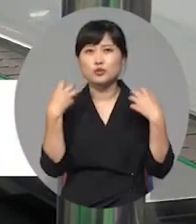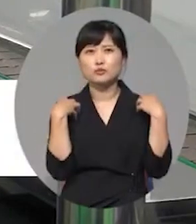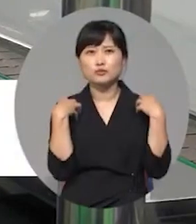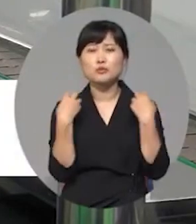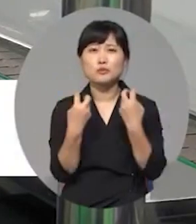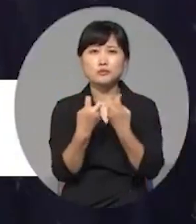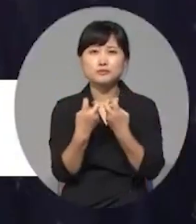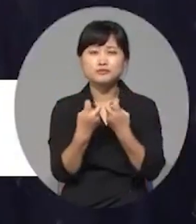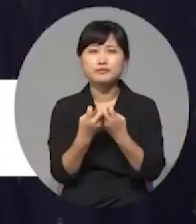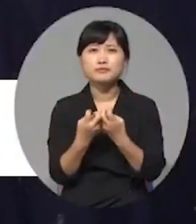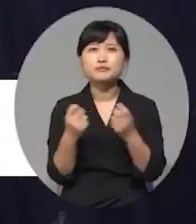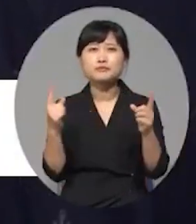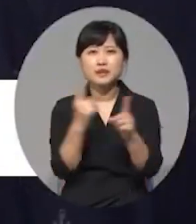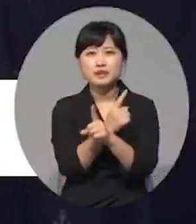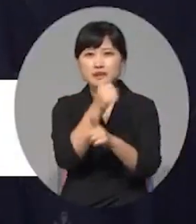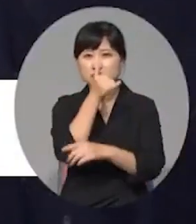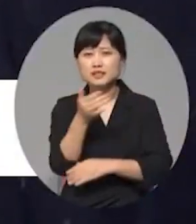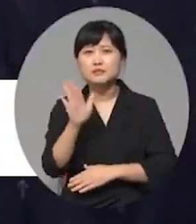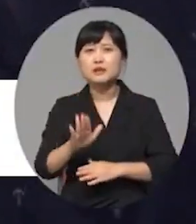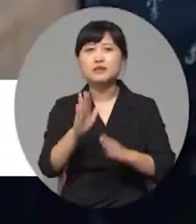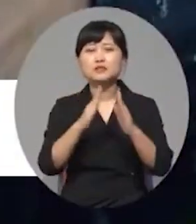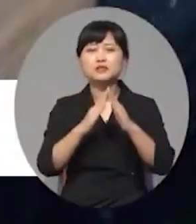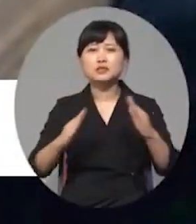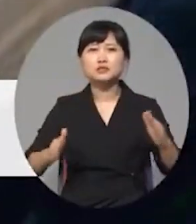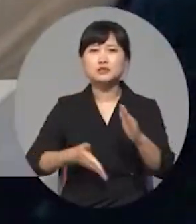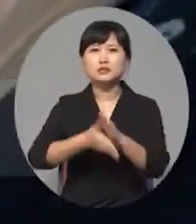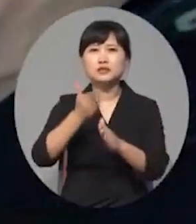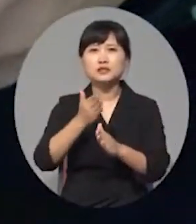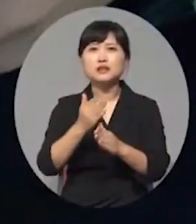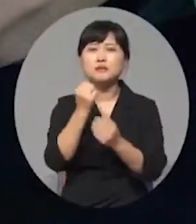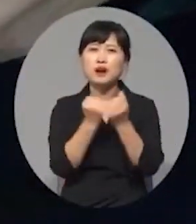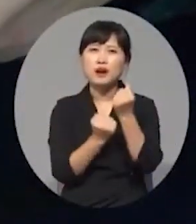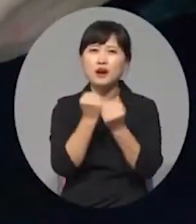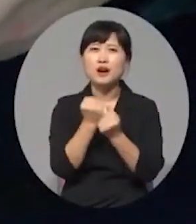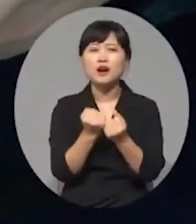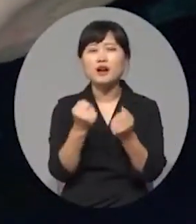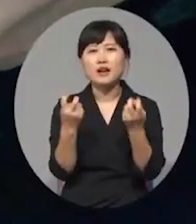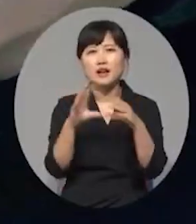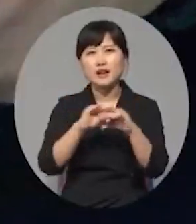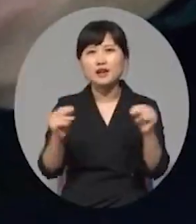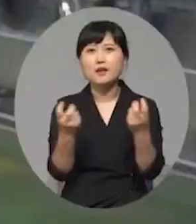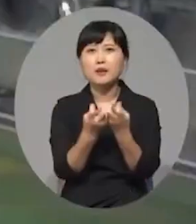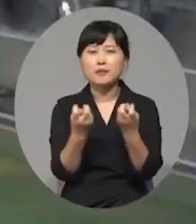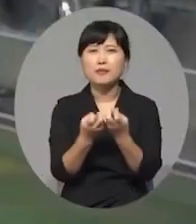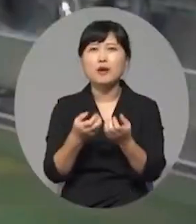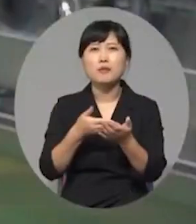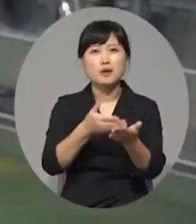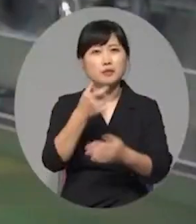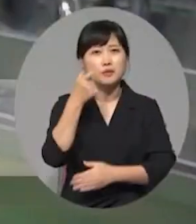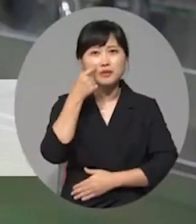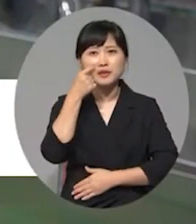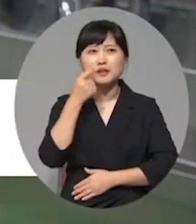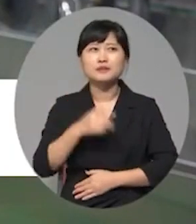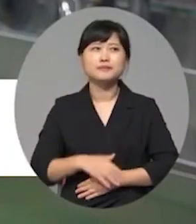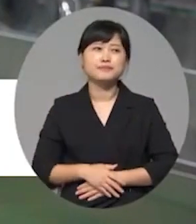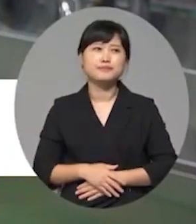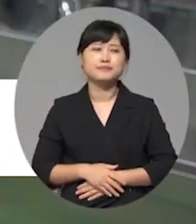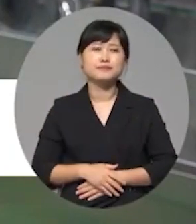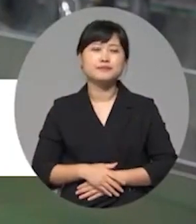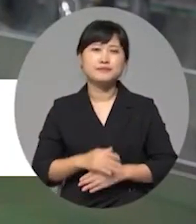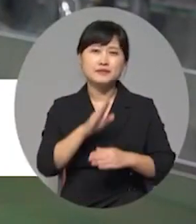급격하게 바뀌었지만 전주시는 설득력 있는 대안을 내놓지 못했습니다. 환경적인